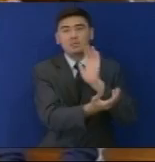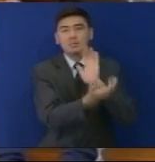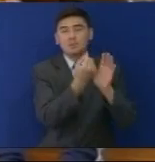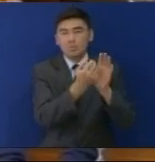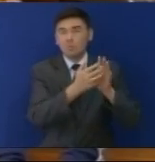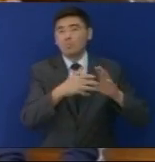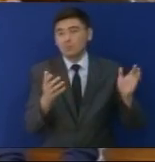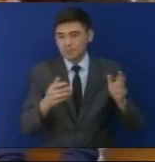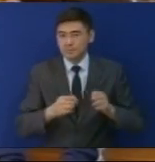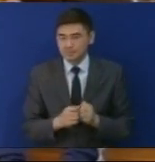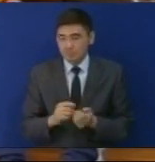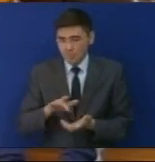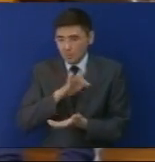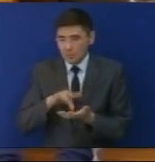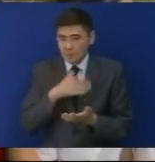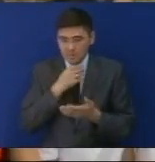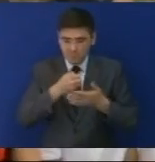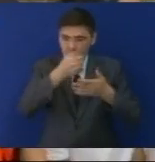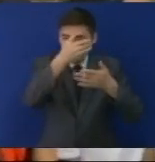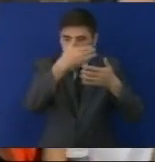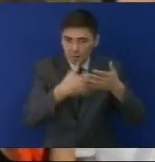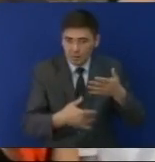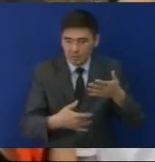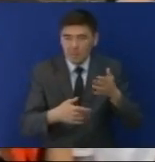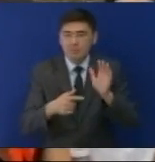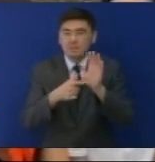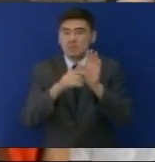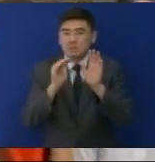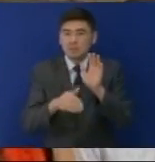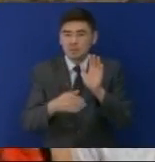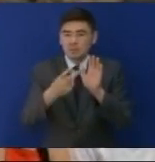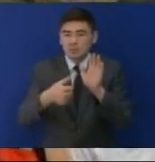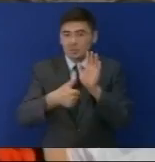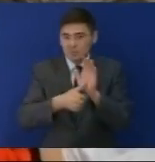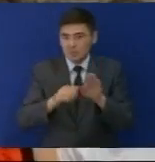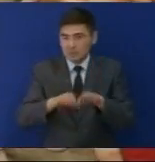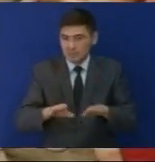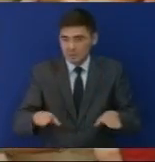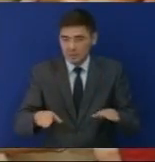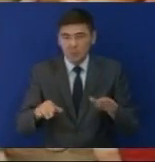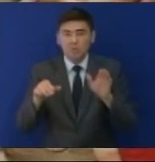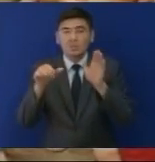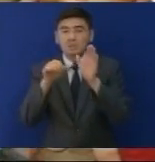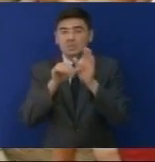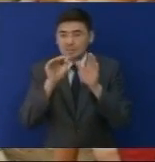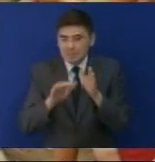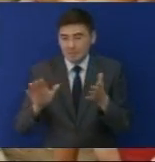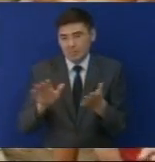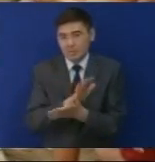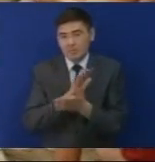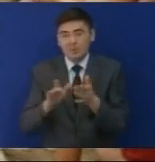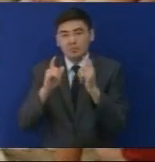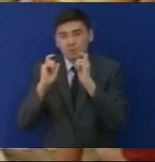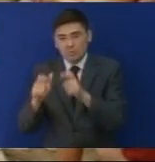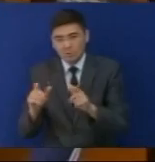больше средств. Всего в семье в списке вышеуказанной категории есть 7026 детей. Из них около 6 тысяч получили путевки на